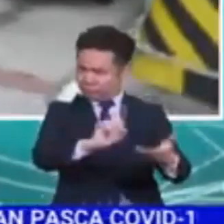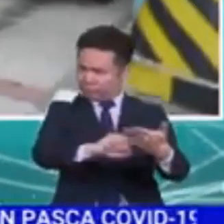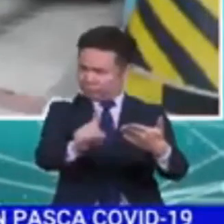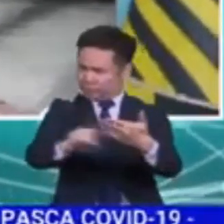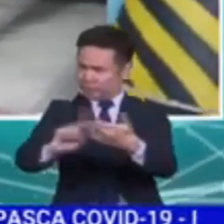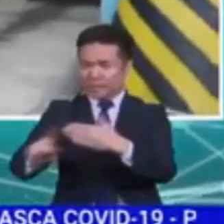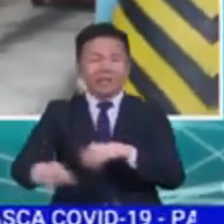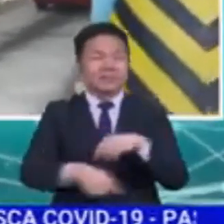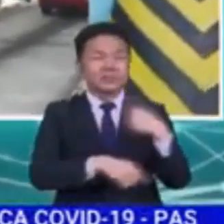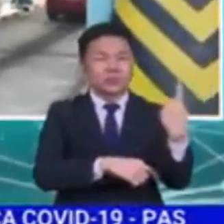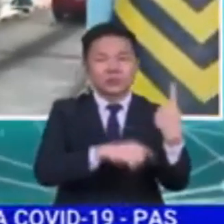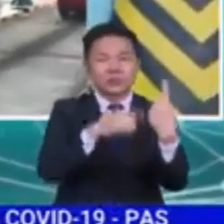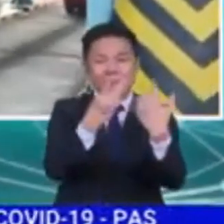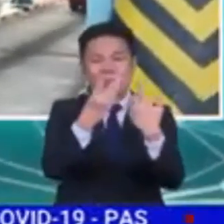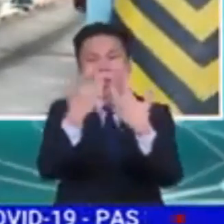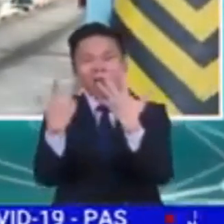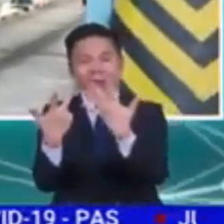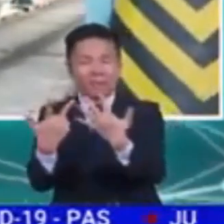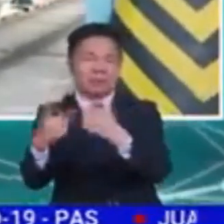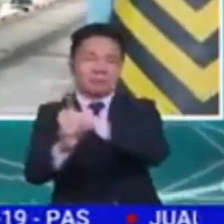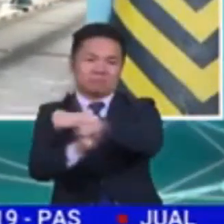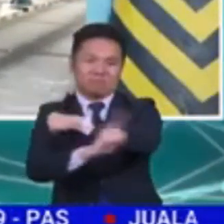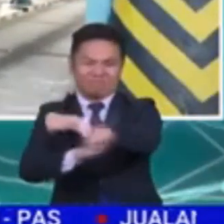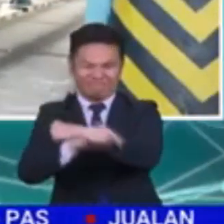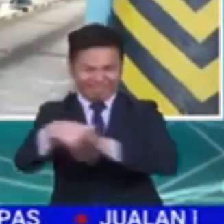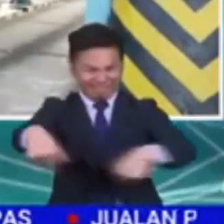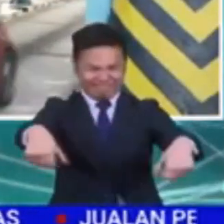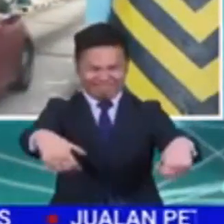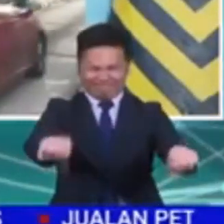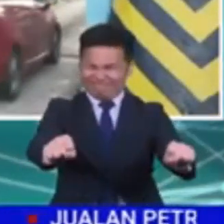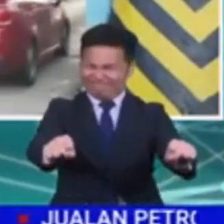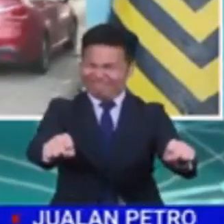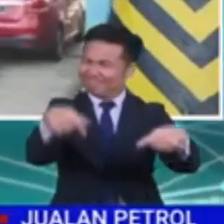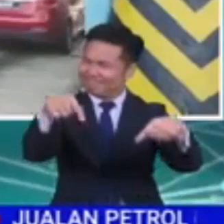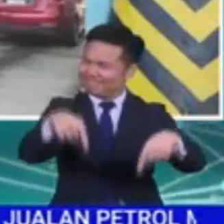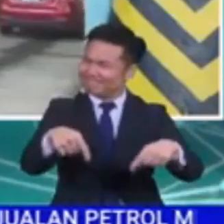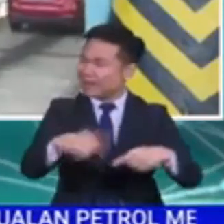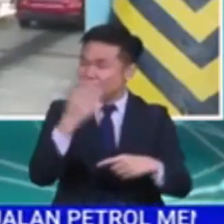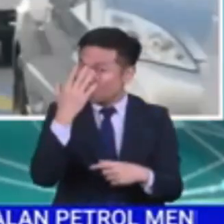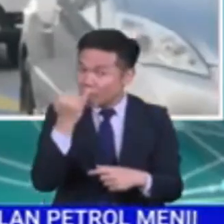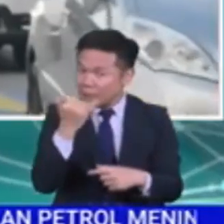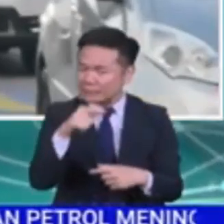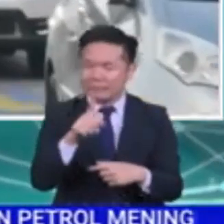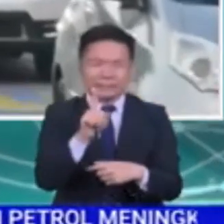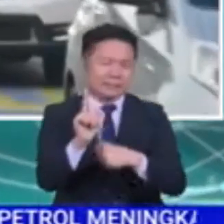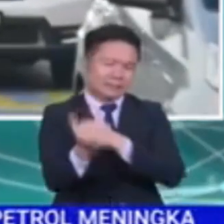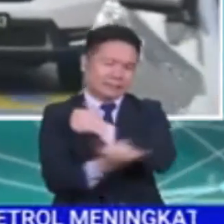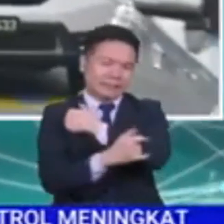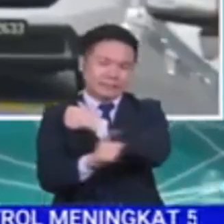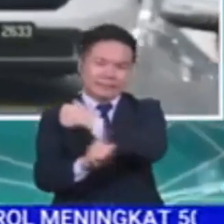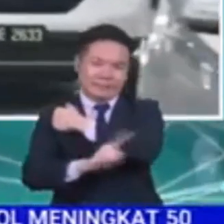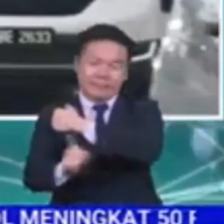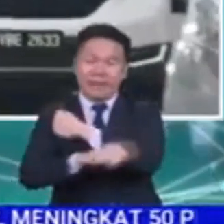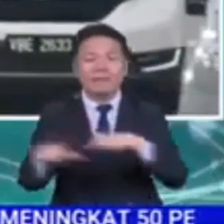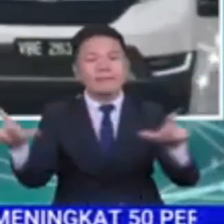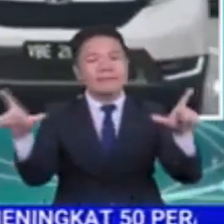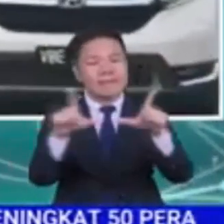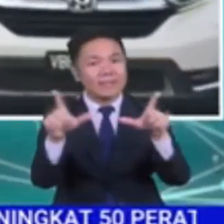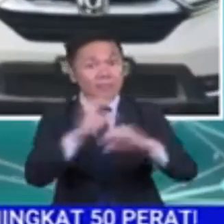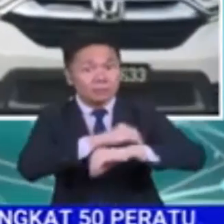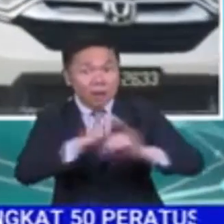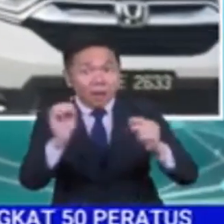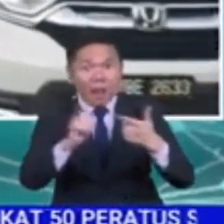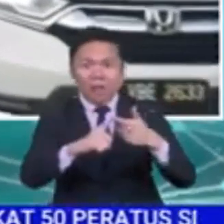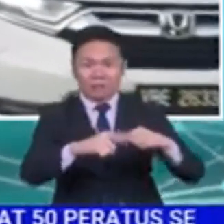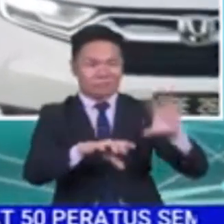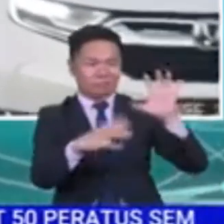Sebanyak 168 saman telah dikeluarkan kepada penunggang motosikal hari ini atas kesalahan tidak mempunyai lesen dan